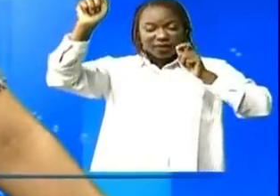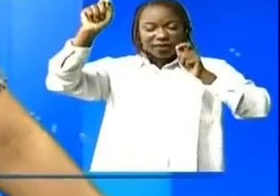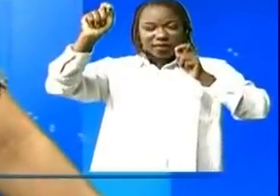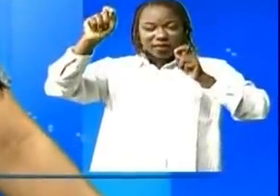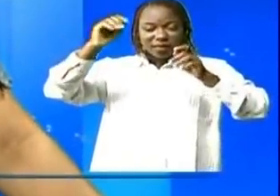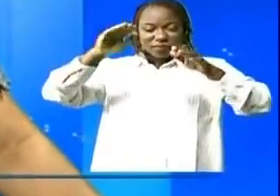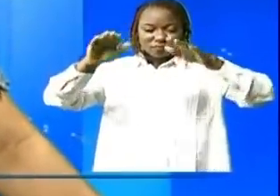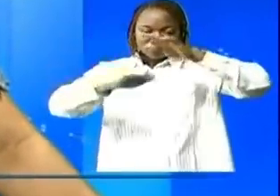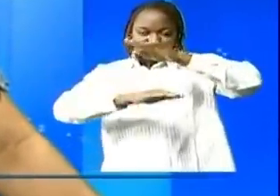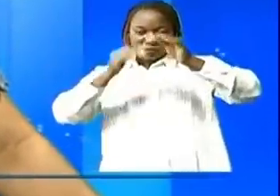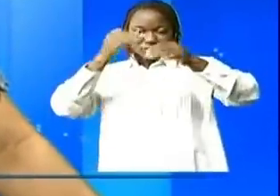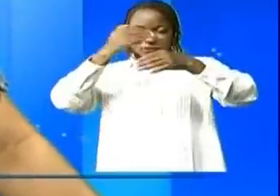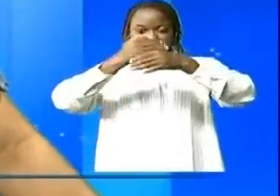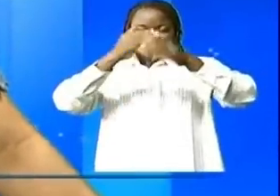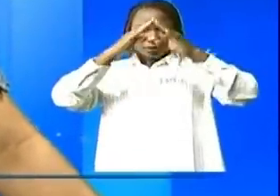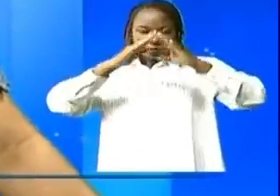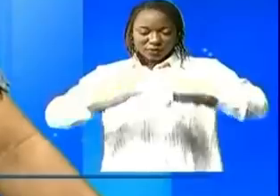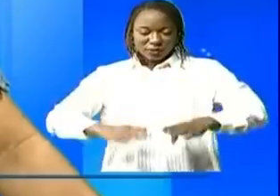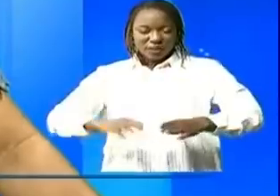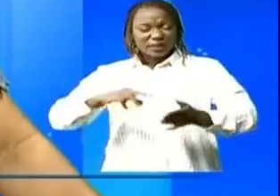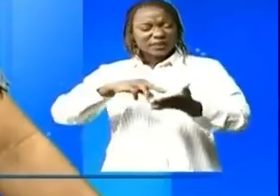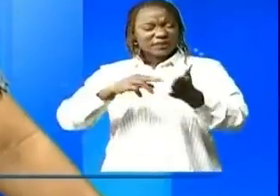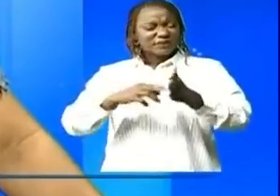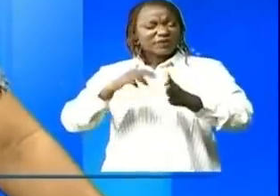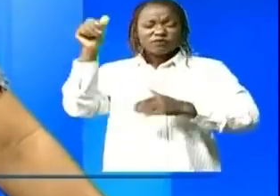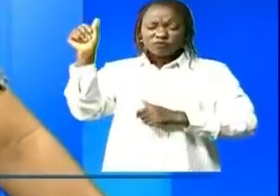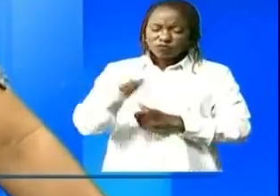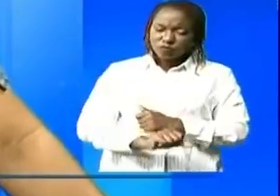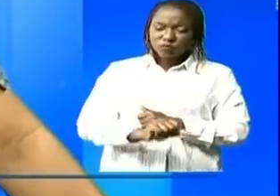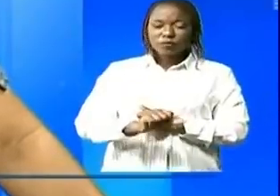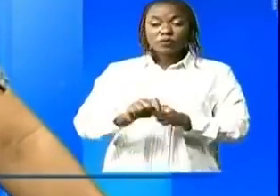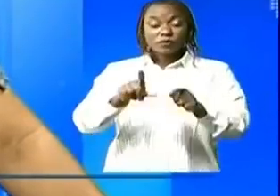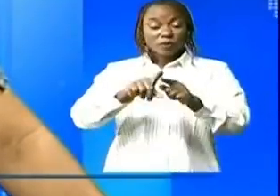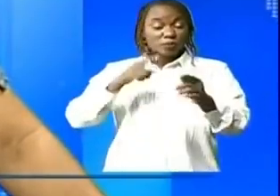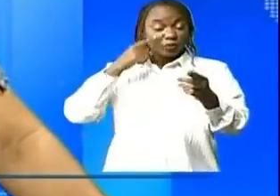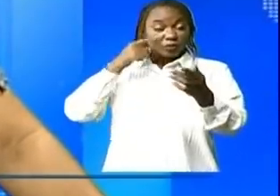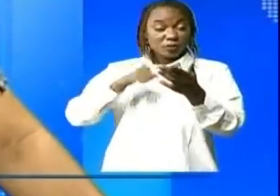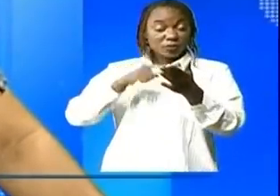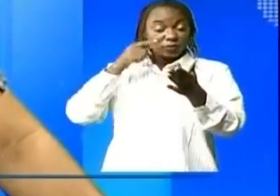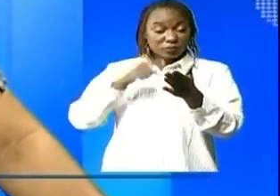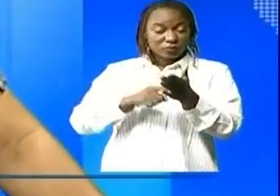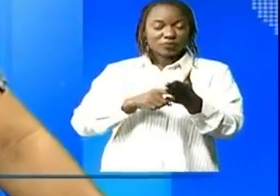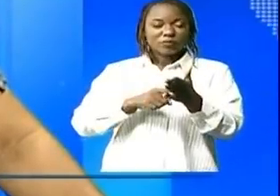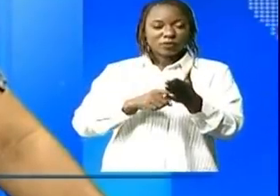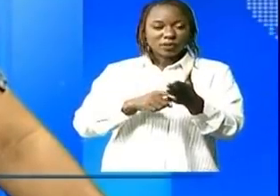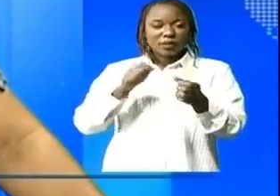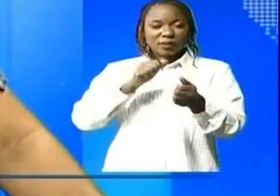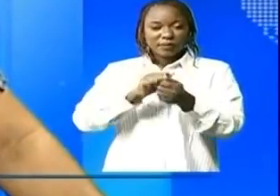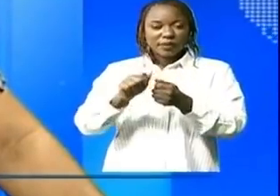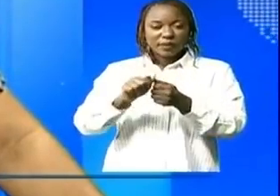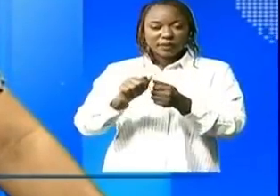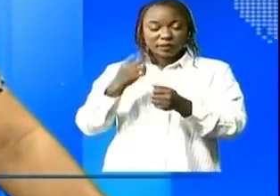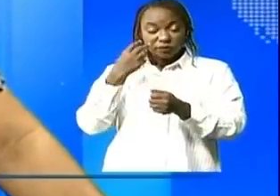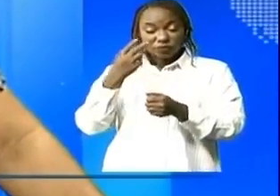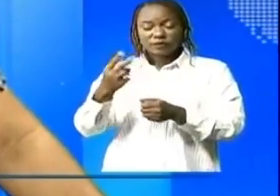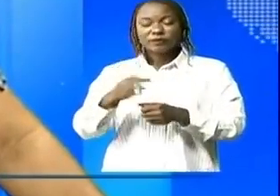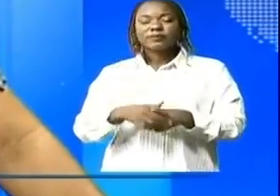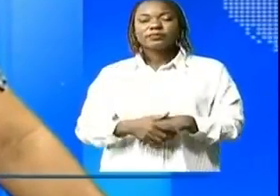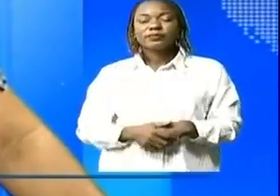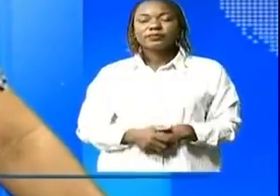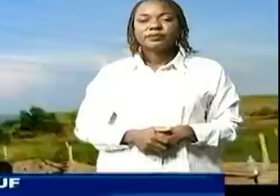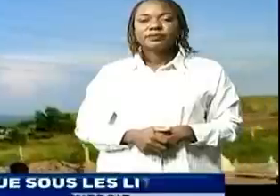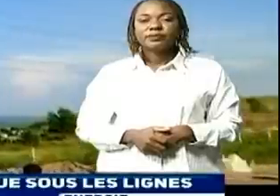Au Congo central, c'est encore beaucoup plus flagrant. Constat fait par Yvette Makuntima à travers ce commentaire de Cédric Kenina.